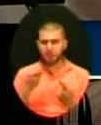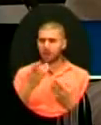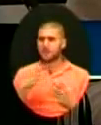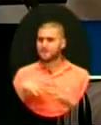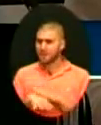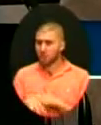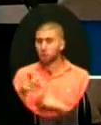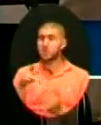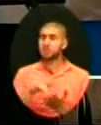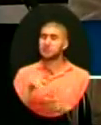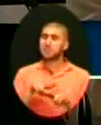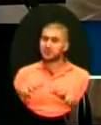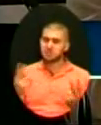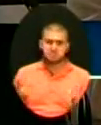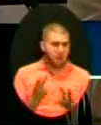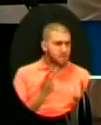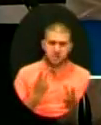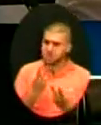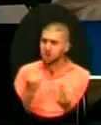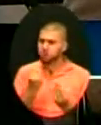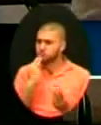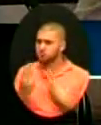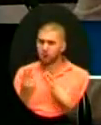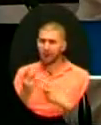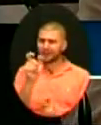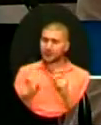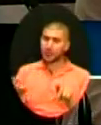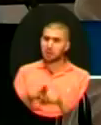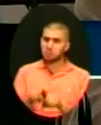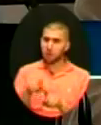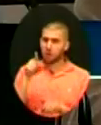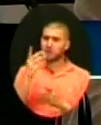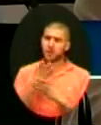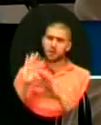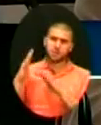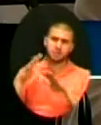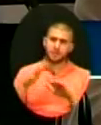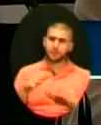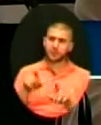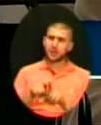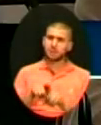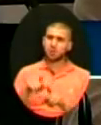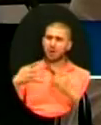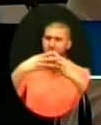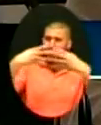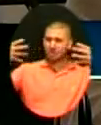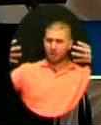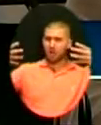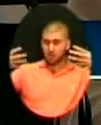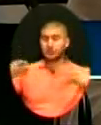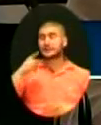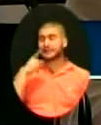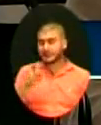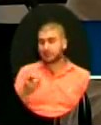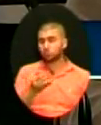והוא נמצא במצב שהוא מחפש כל מיני פעולות אזרחיות, כמו הפעולות האלה של להסתער לכיוון הגדר.